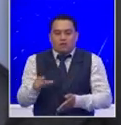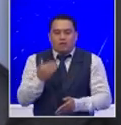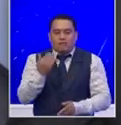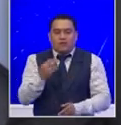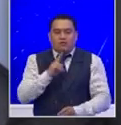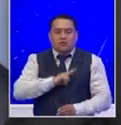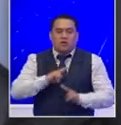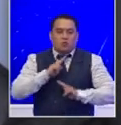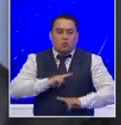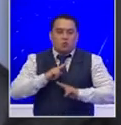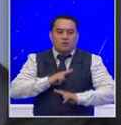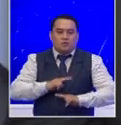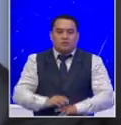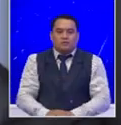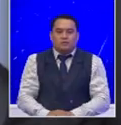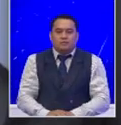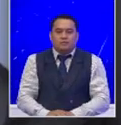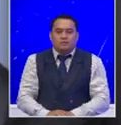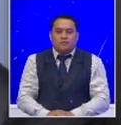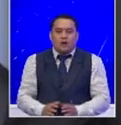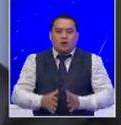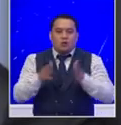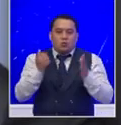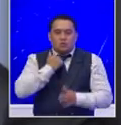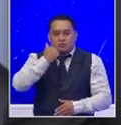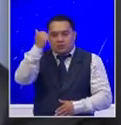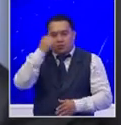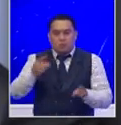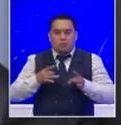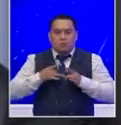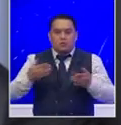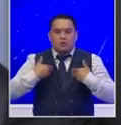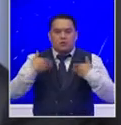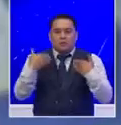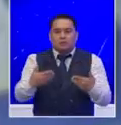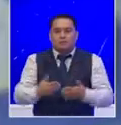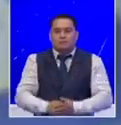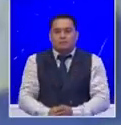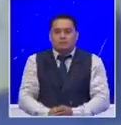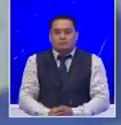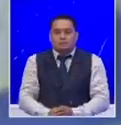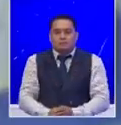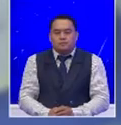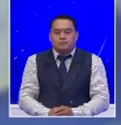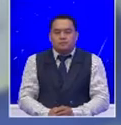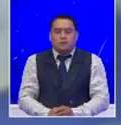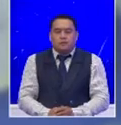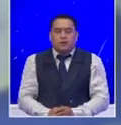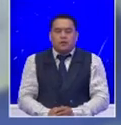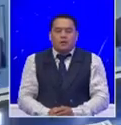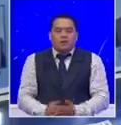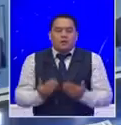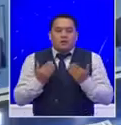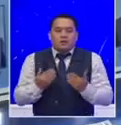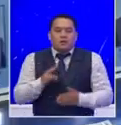наших сотрудников средств массовой информации. Огромное спасибо всем. С профессиональным праздником вас. Сегодня областной филиал партии «Нур